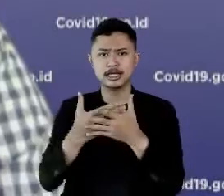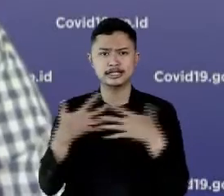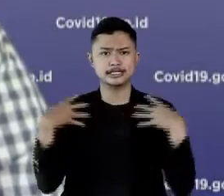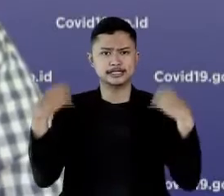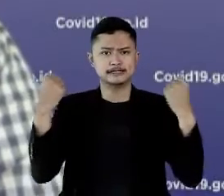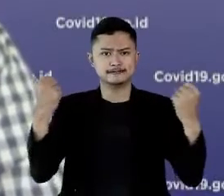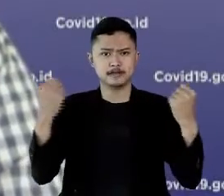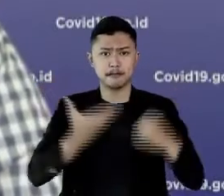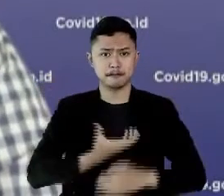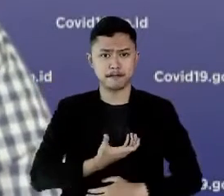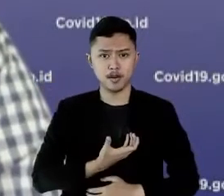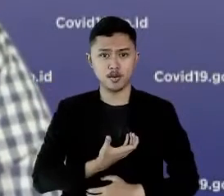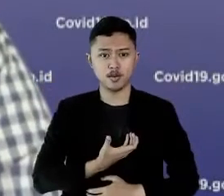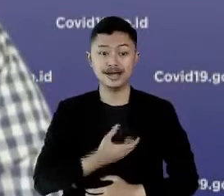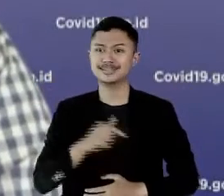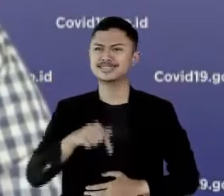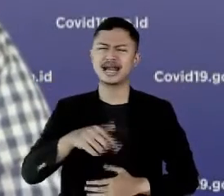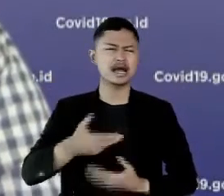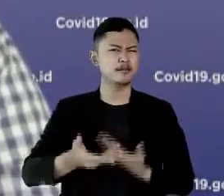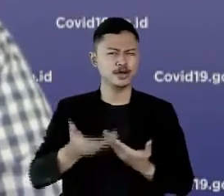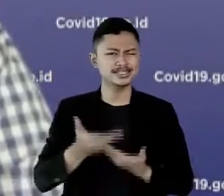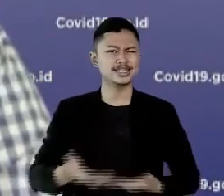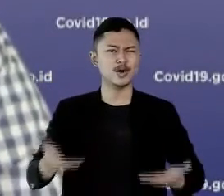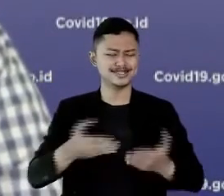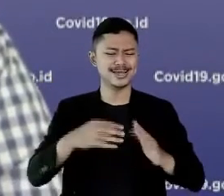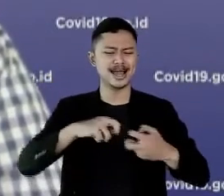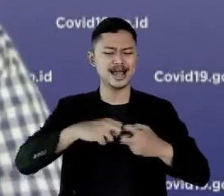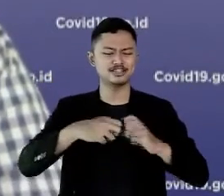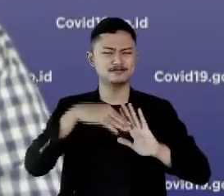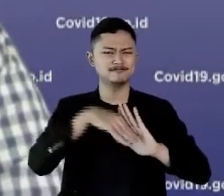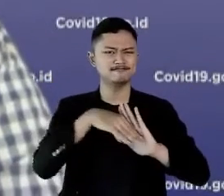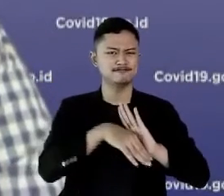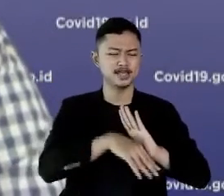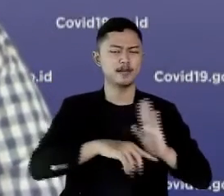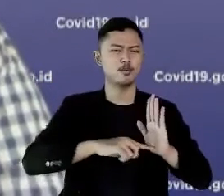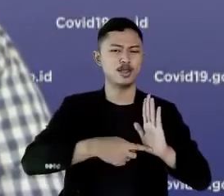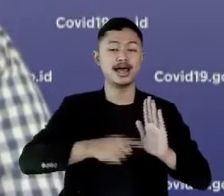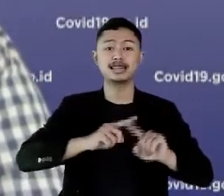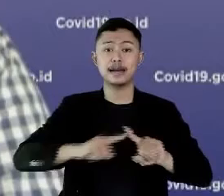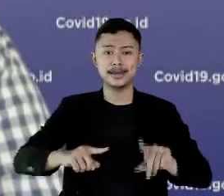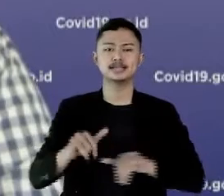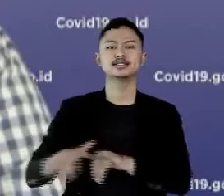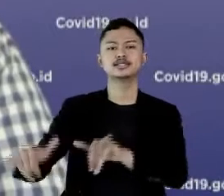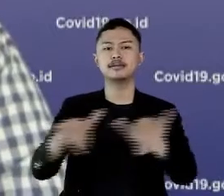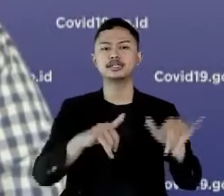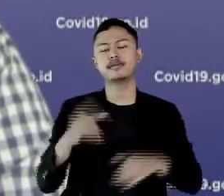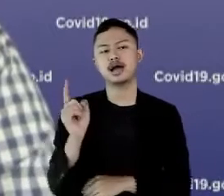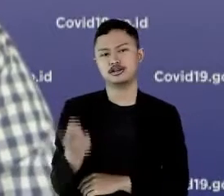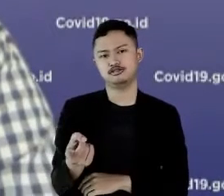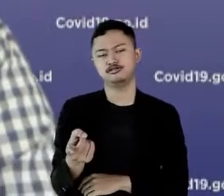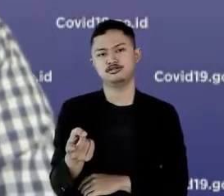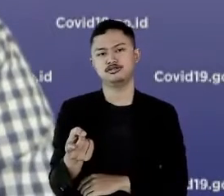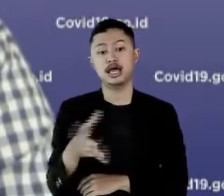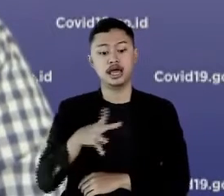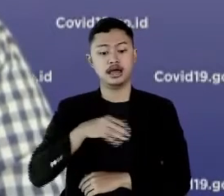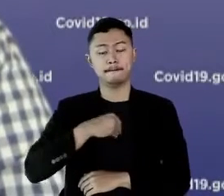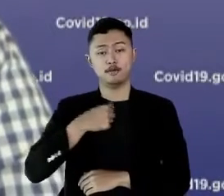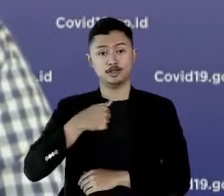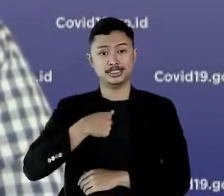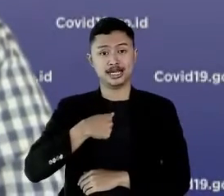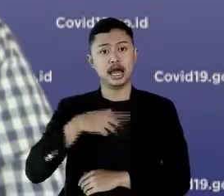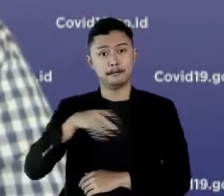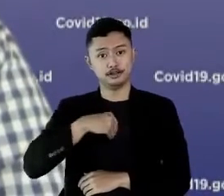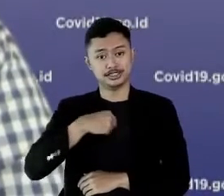ya, dan kita sudah menunjukkan tanda-tanda yang baik apa dalam beberapa waktu terakhir, kita harus melakukannya bersama-sama. Nah, menurut saya